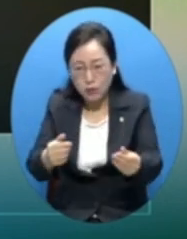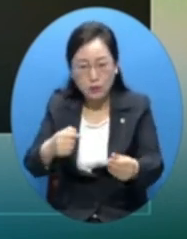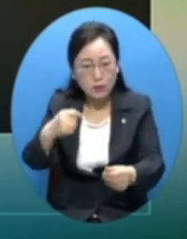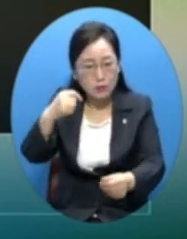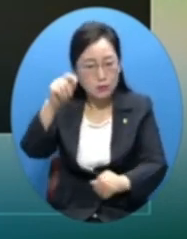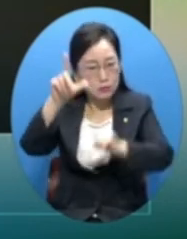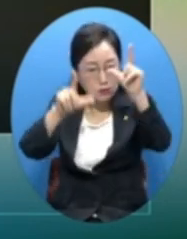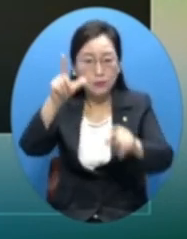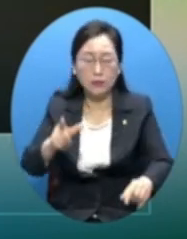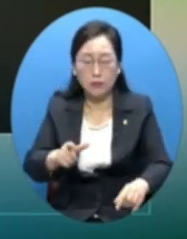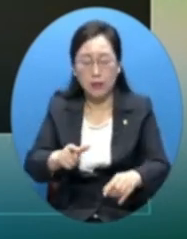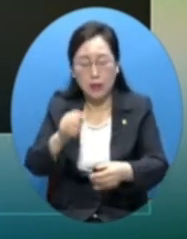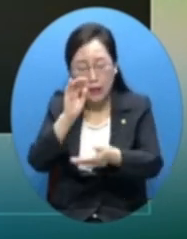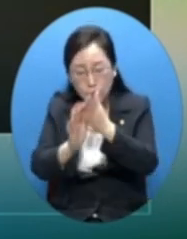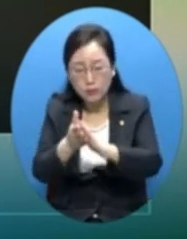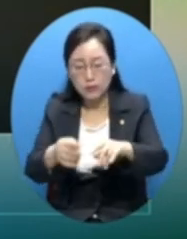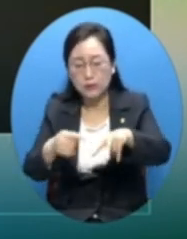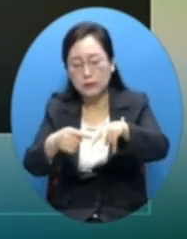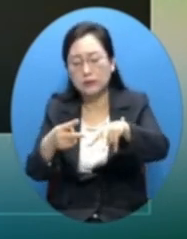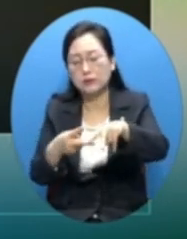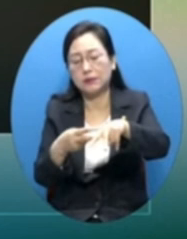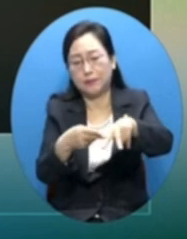다리를 잘라내야만 했습니다.